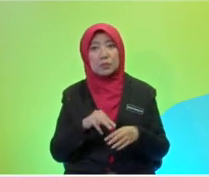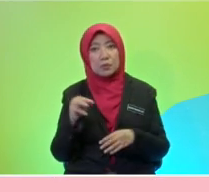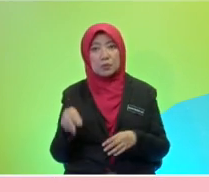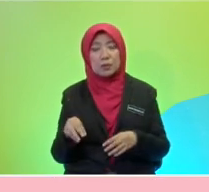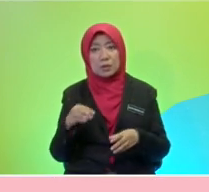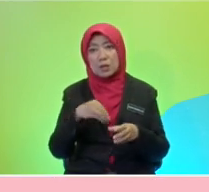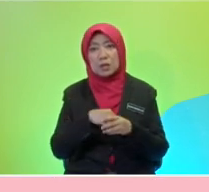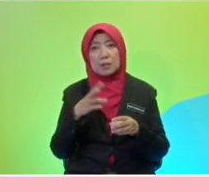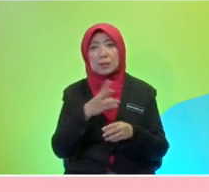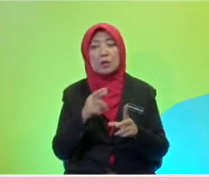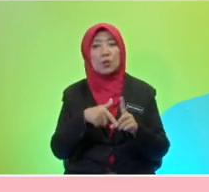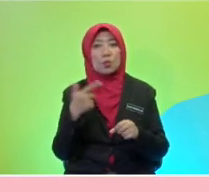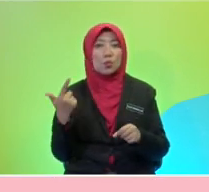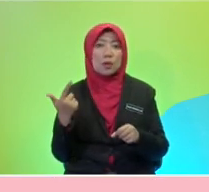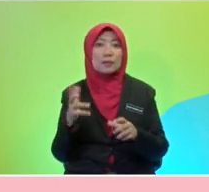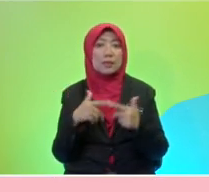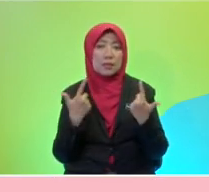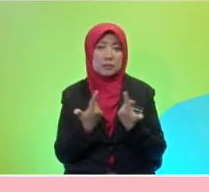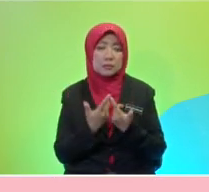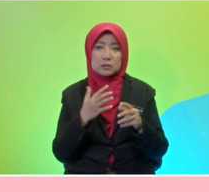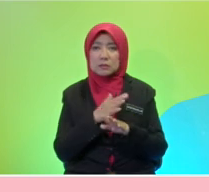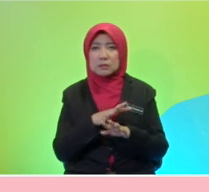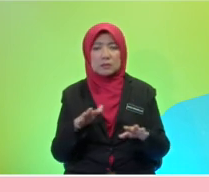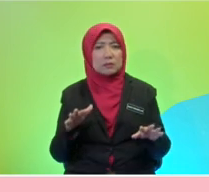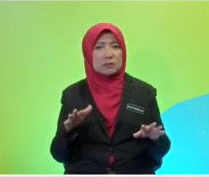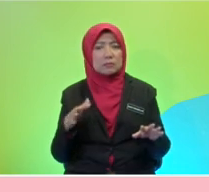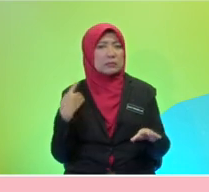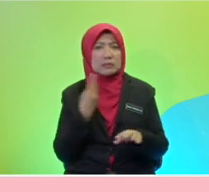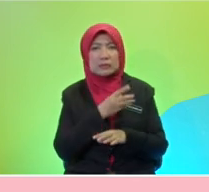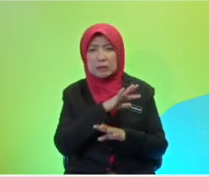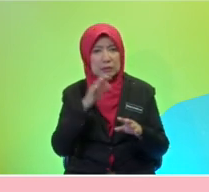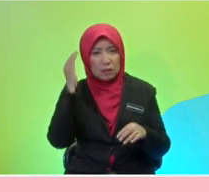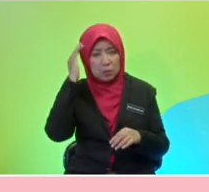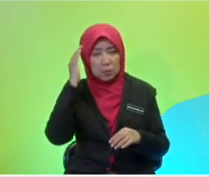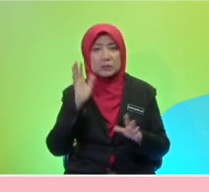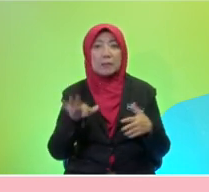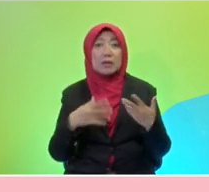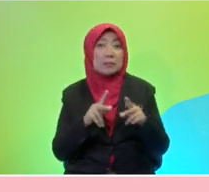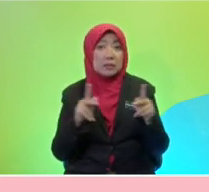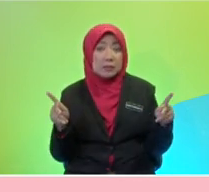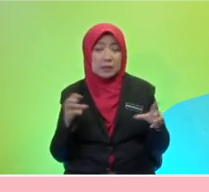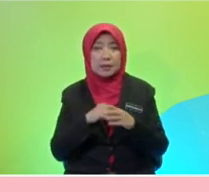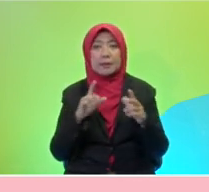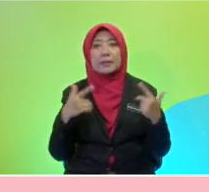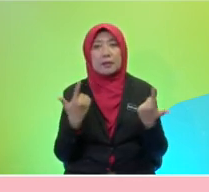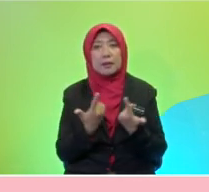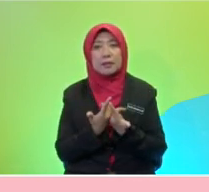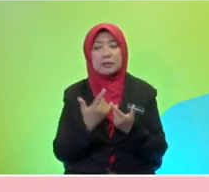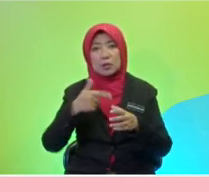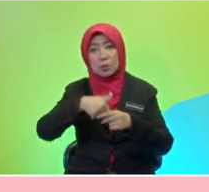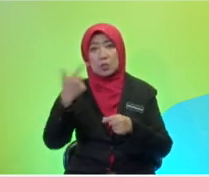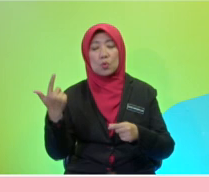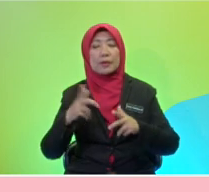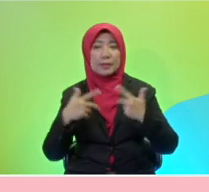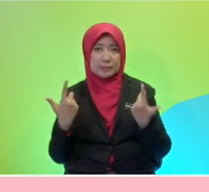di luar kelas Maksudnya kita tak mau kita tak tahu setiap murid Bagaimana perkembangan mereka sama aja dalam bilik gajah dan juga di luar kelas